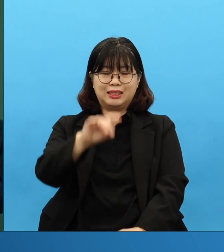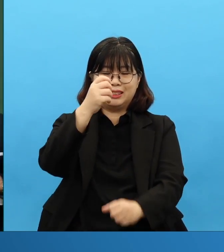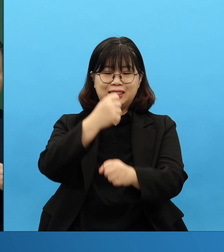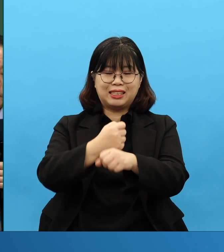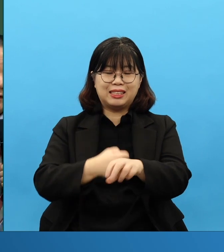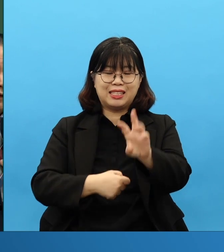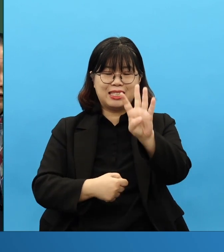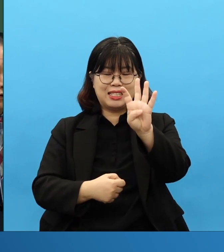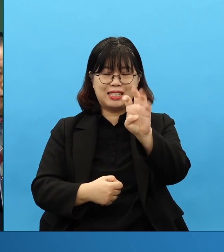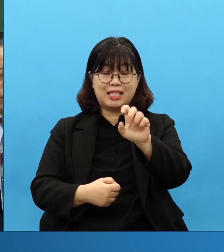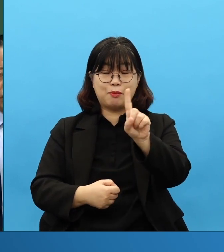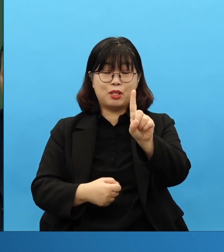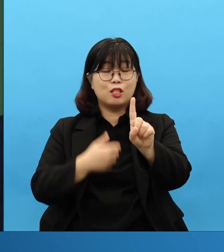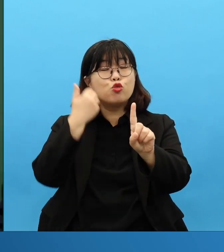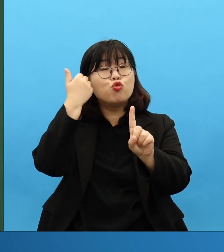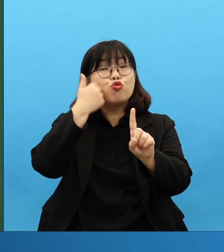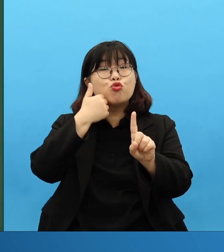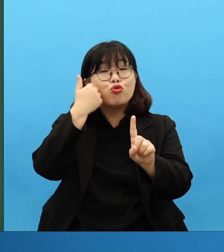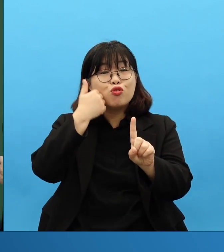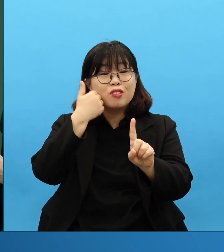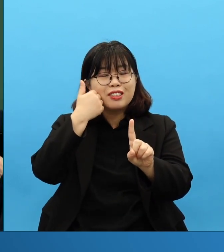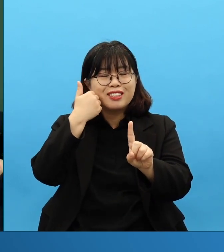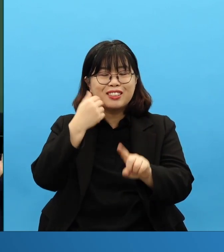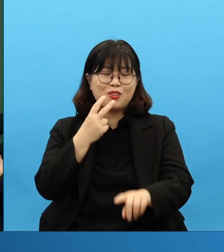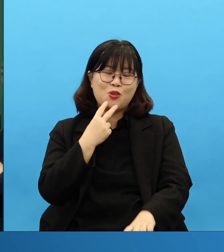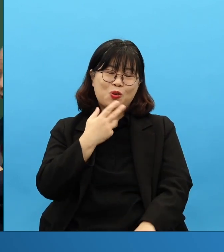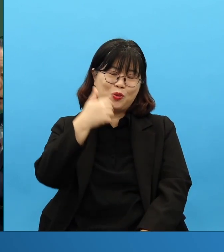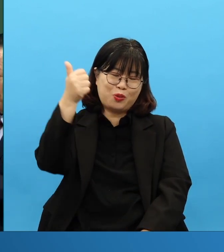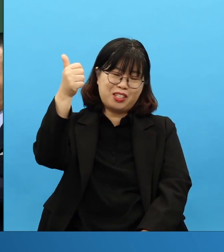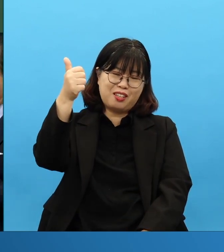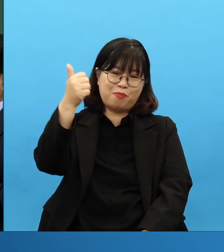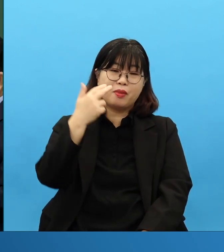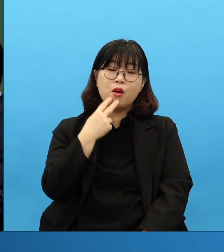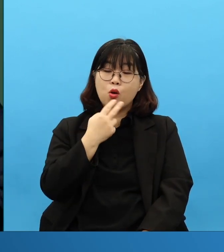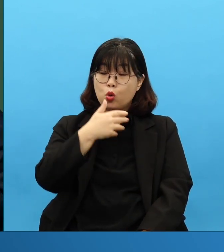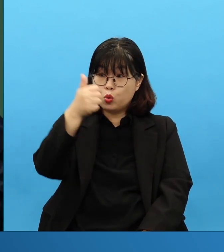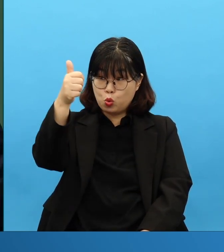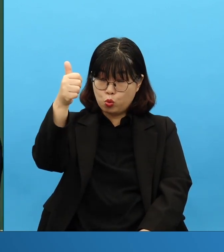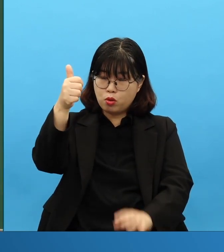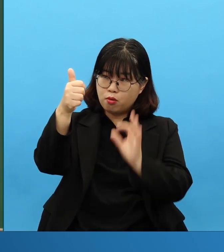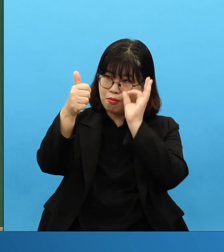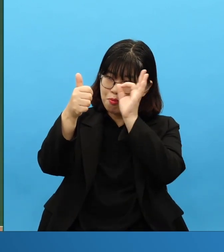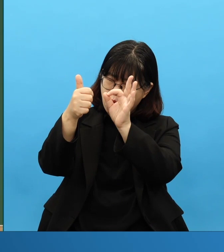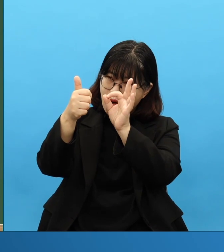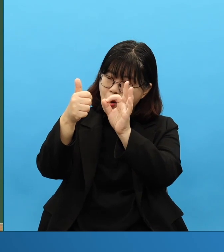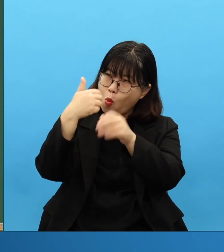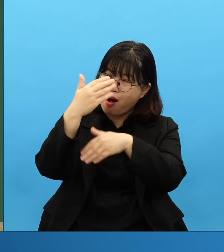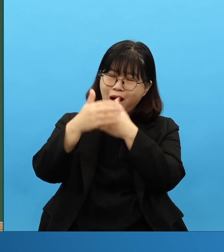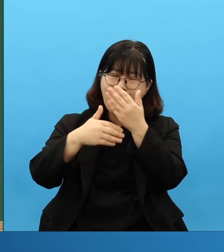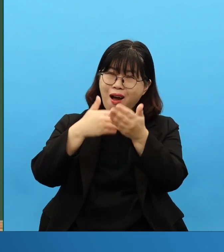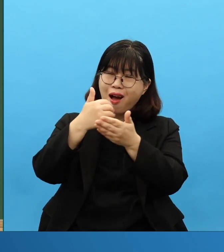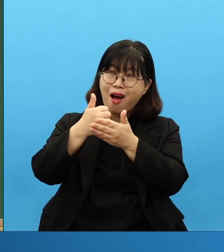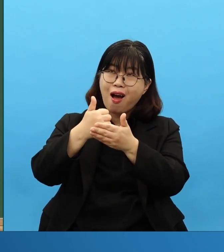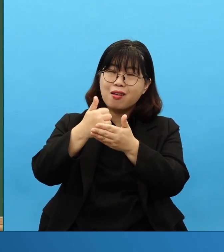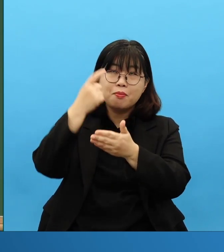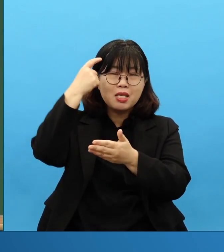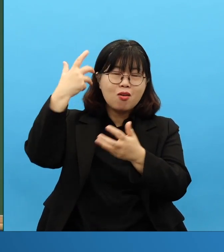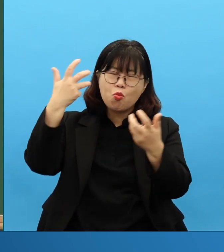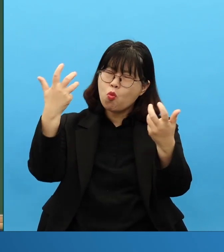요셉입니다. 요셉であります。 여호와의 신에 이만큼 감동된 자를 처음 봤다 그러죠.